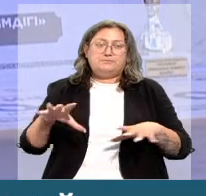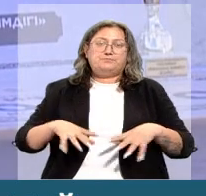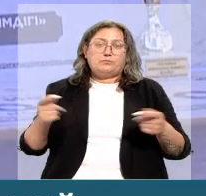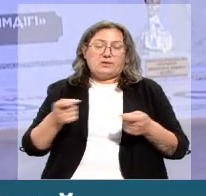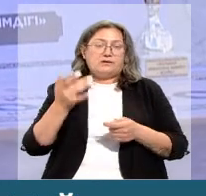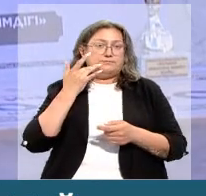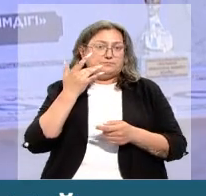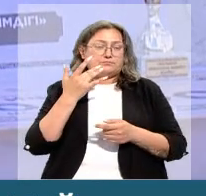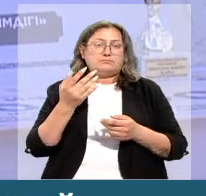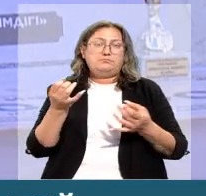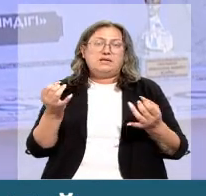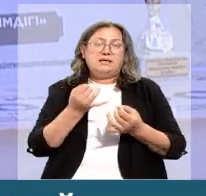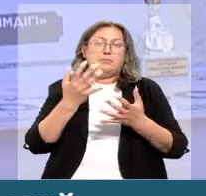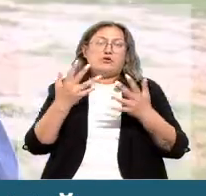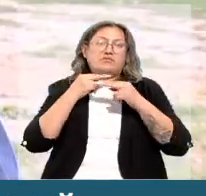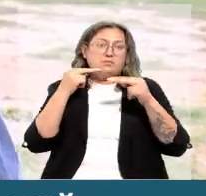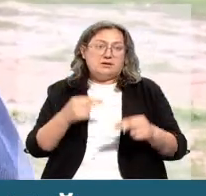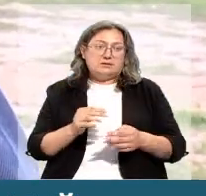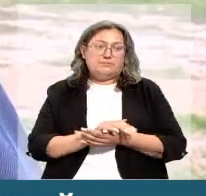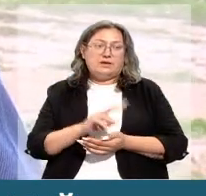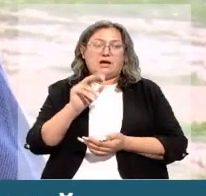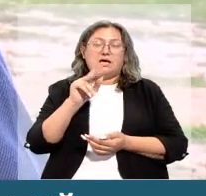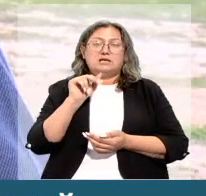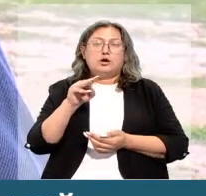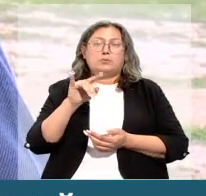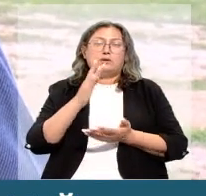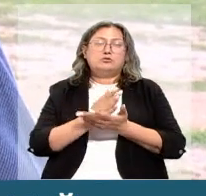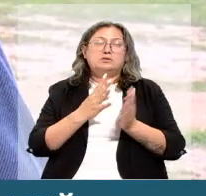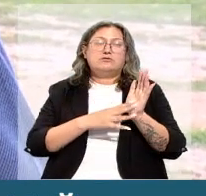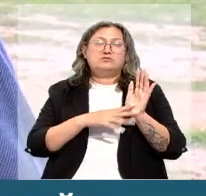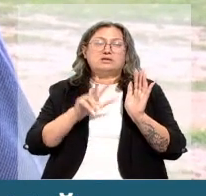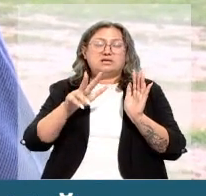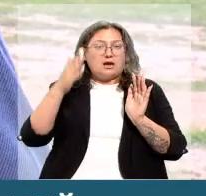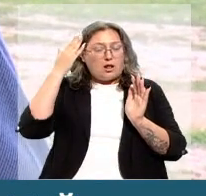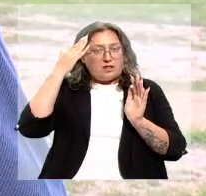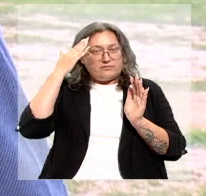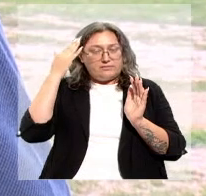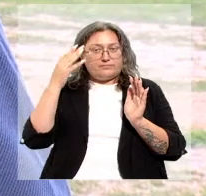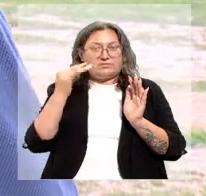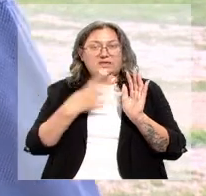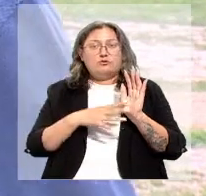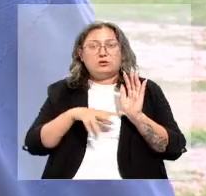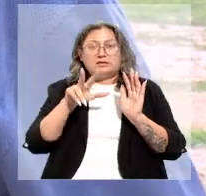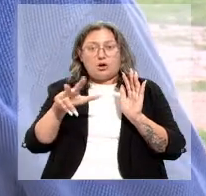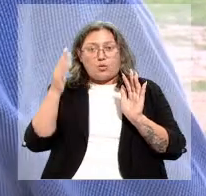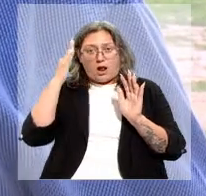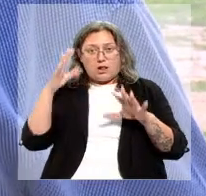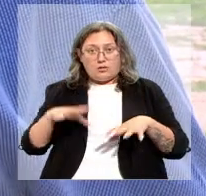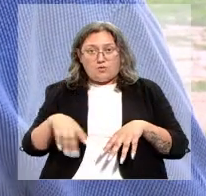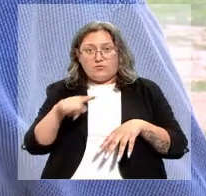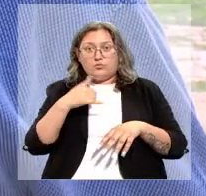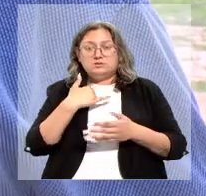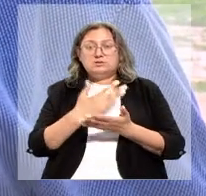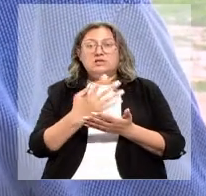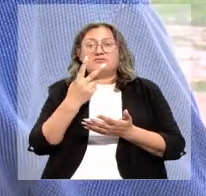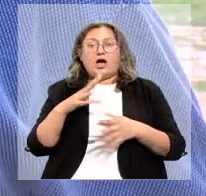скакунов всегда привлекали внимание. «Казак Тулпарёк» находится 93 головы. Из 93 голов у нас находят